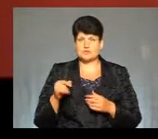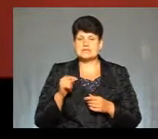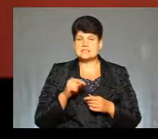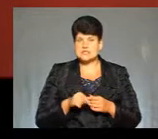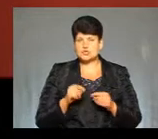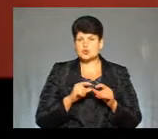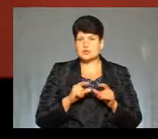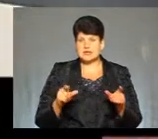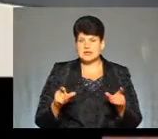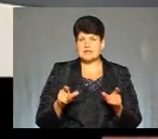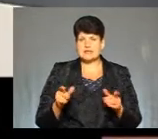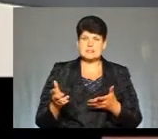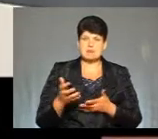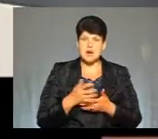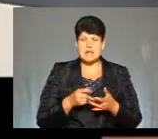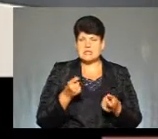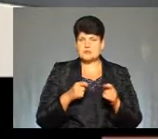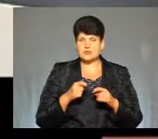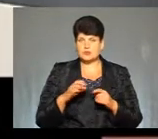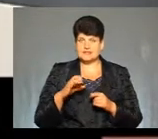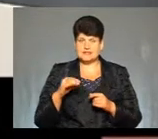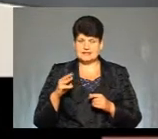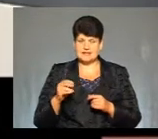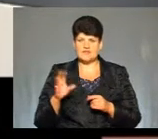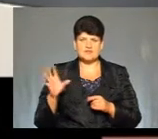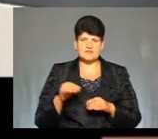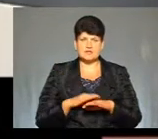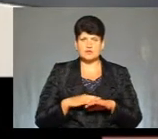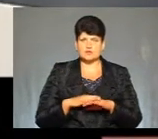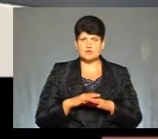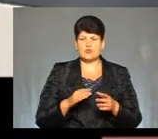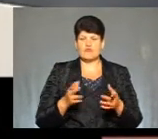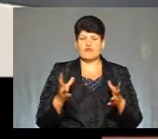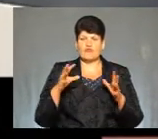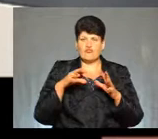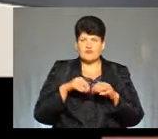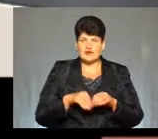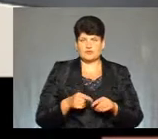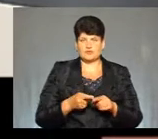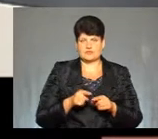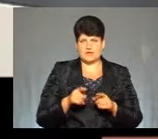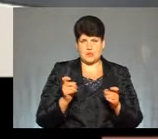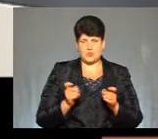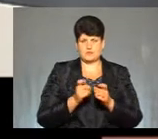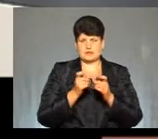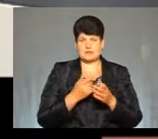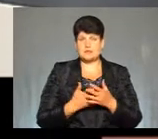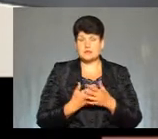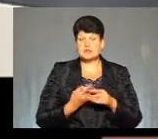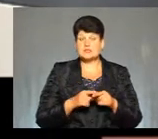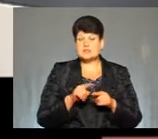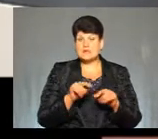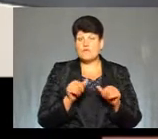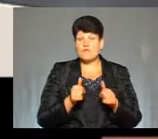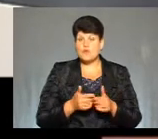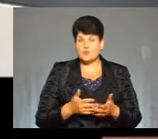збирають і плетуть сітки. Тобто все суспільство втягнуто в цей конфлікт. І, напевно, ця форма у